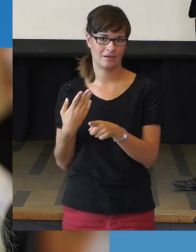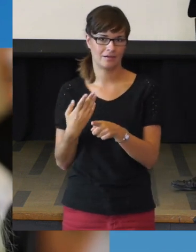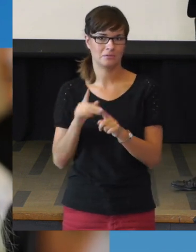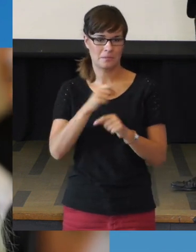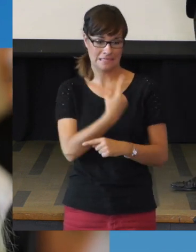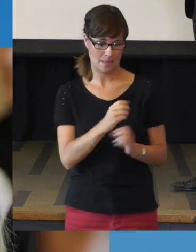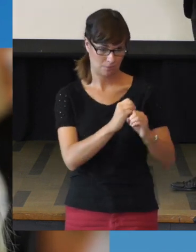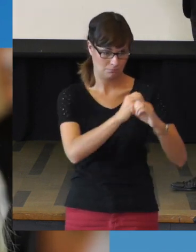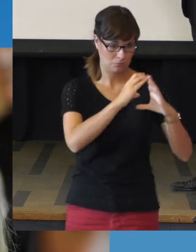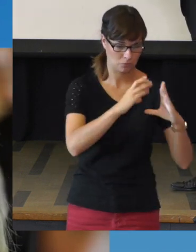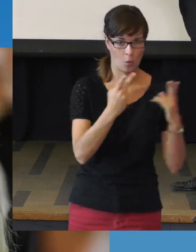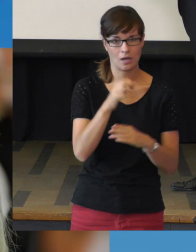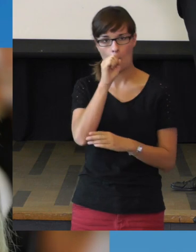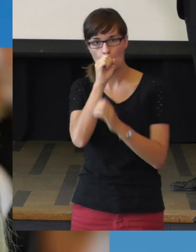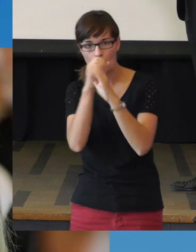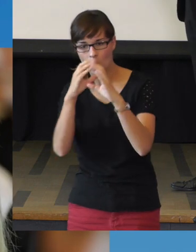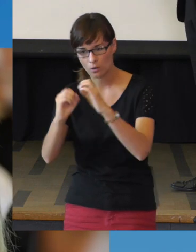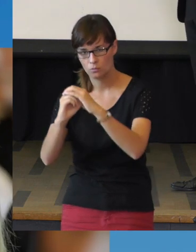selbstexpandierbare und eine ballonexpandierbare.